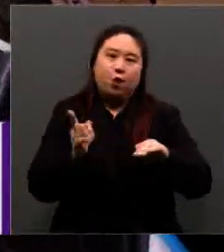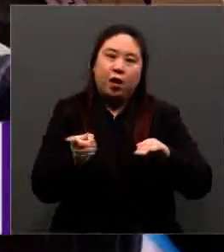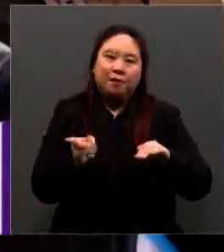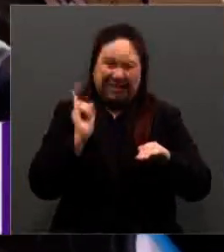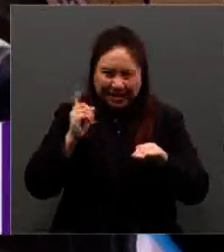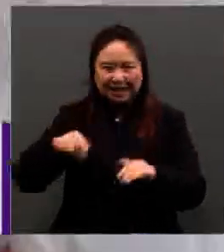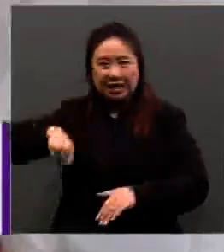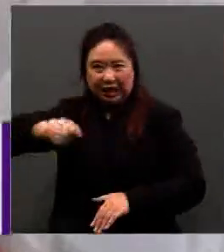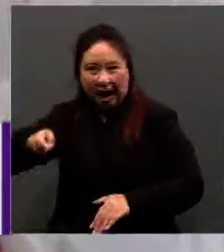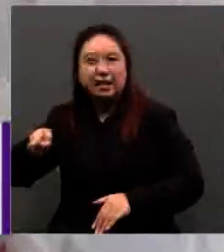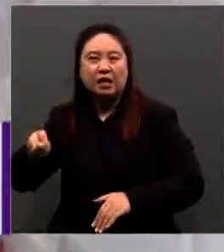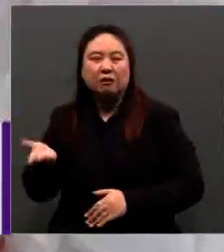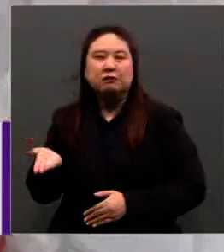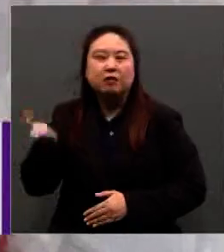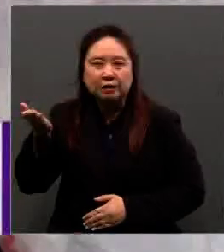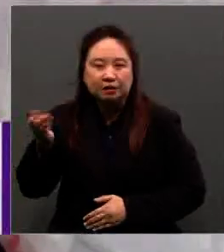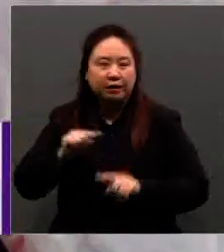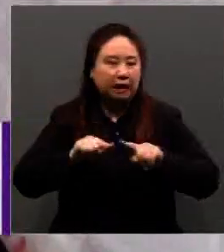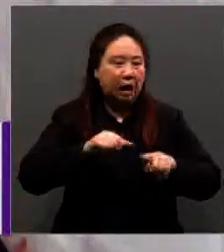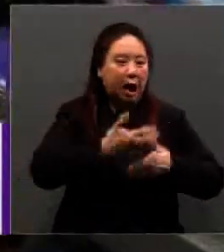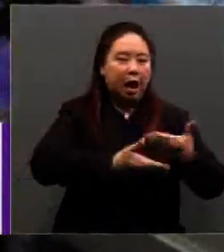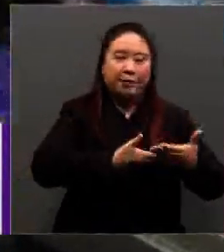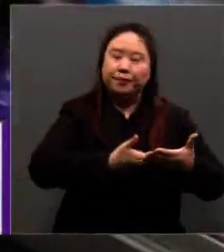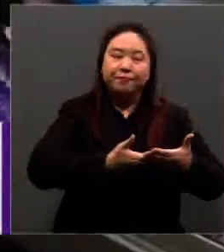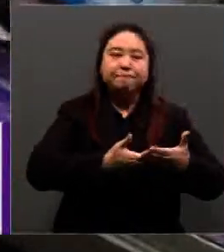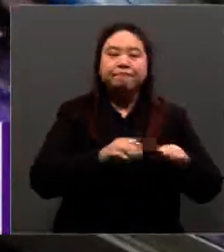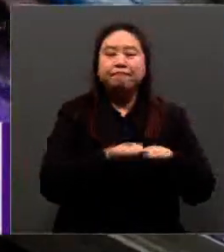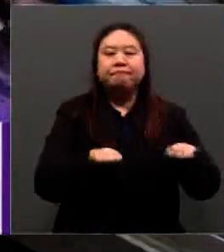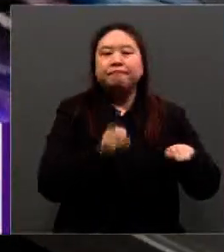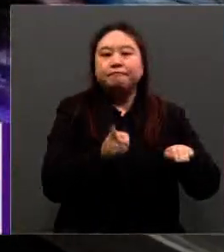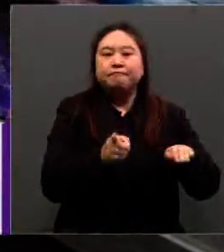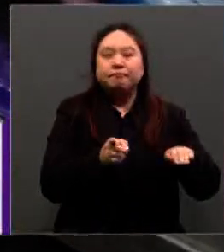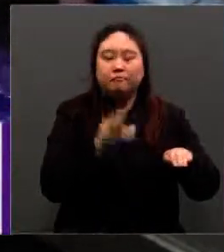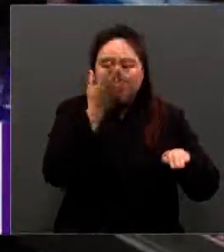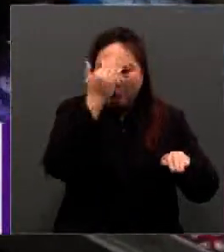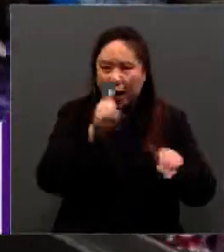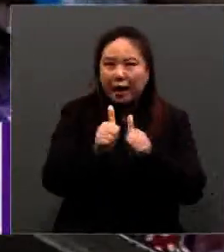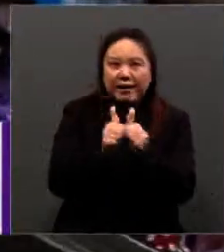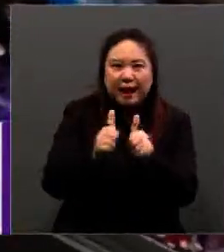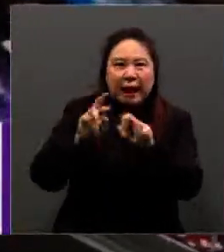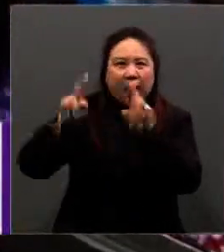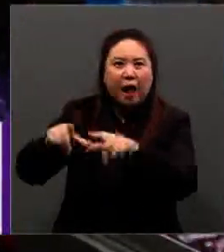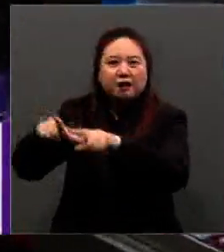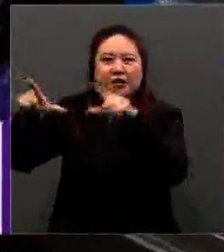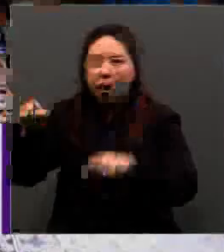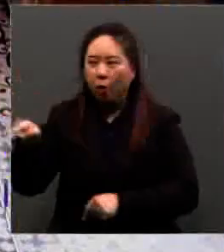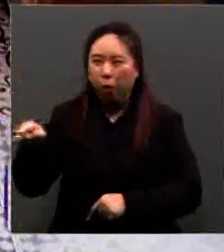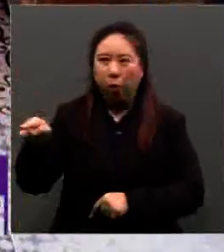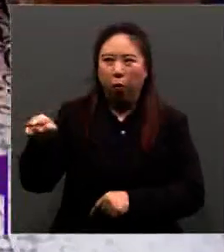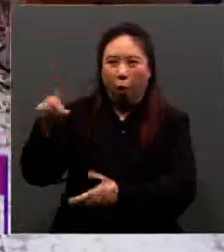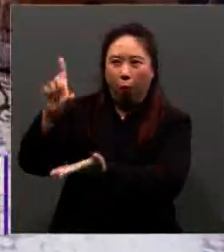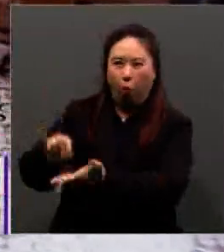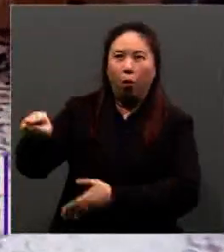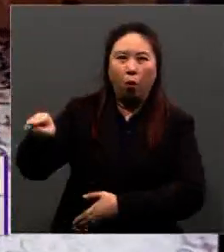นะแต่เขาขึ้นราคาไม่ได้อะเขาต้องยอมกำไรน้อยลงเพราะอะไรเขาต้องแข่งกับพวกบรรดาห้างค้าปลีกค้าส่งเพราะว่าบรรดาห้